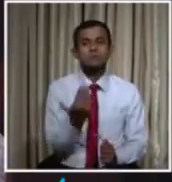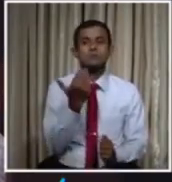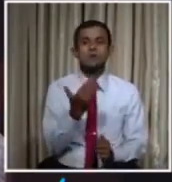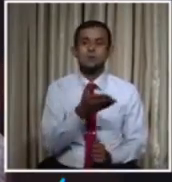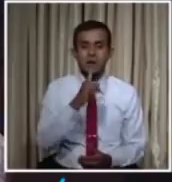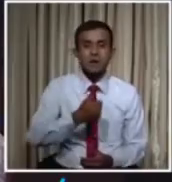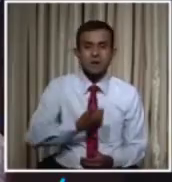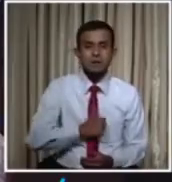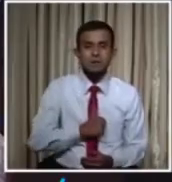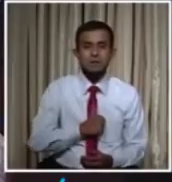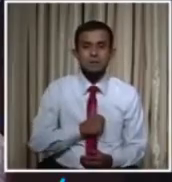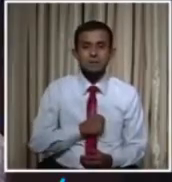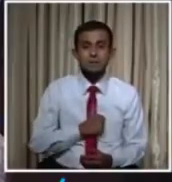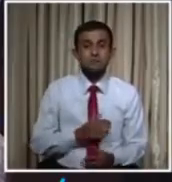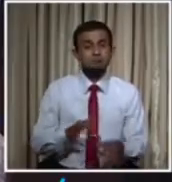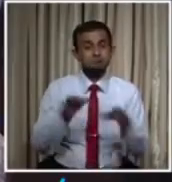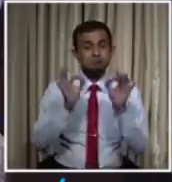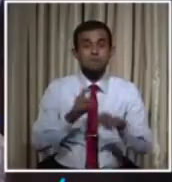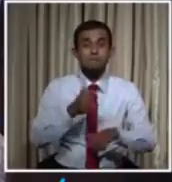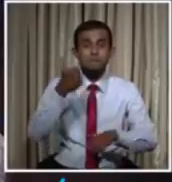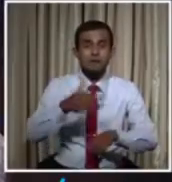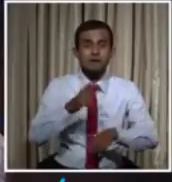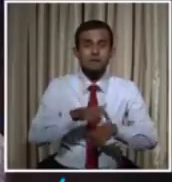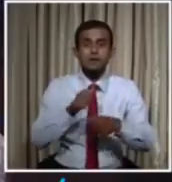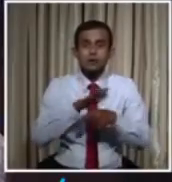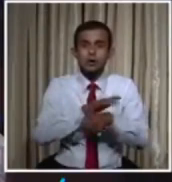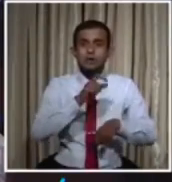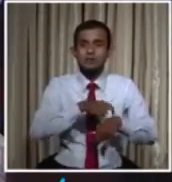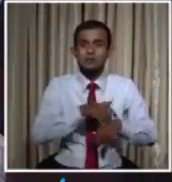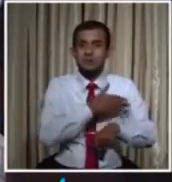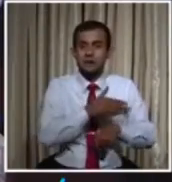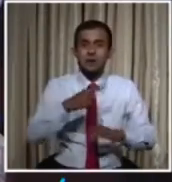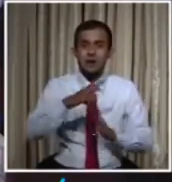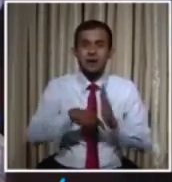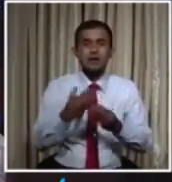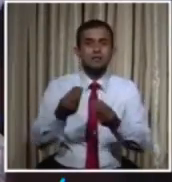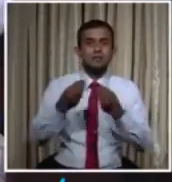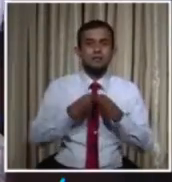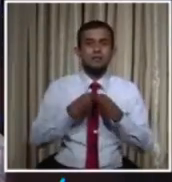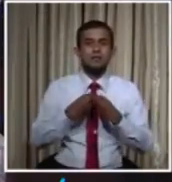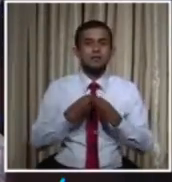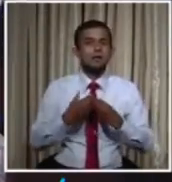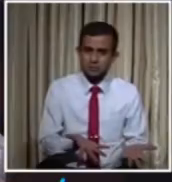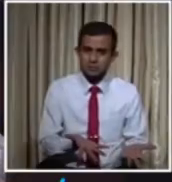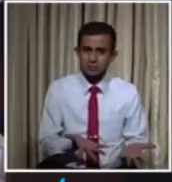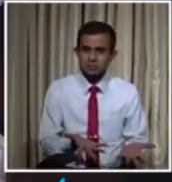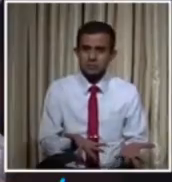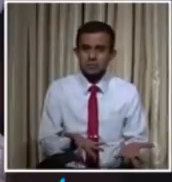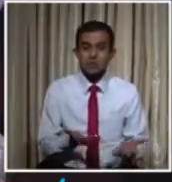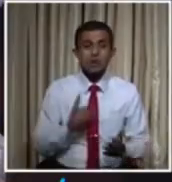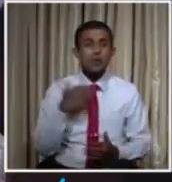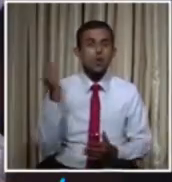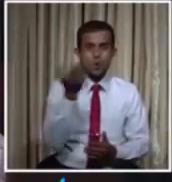හැකියාව ලැබෙනවා අනගි භවණී අවස්ථාවක් මේ කොවිඩ් සමයේ අපේ රටට ලැබුණා නමුත් ඒ අවස්ථාව අහිමි කරගත්තා අපි